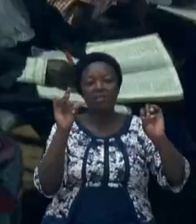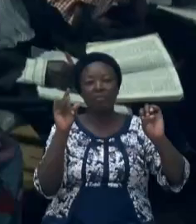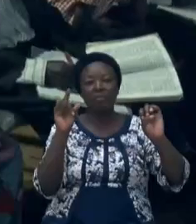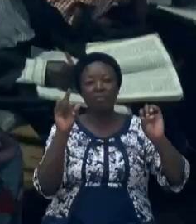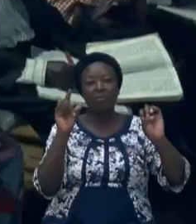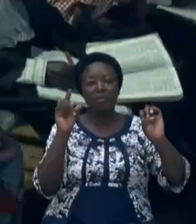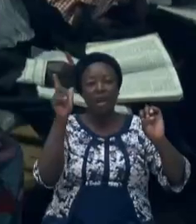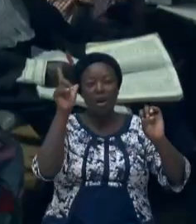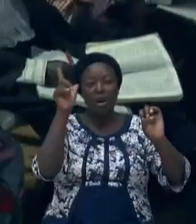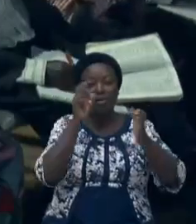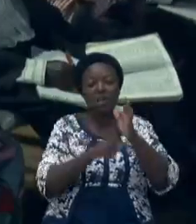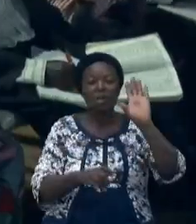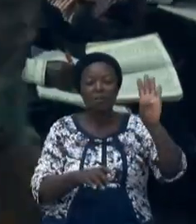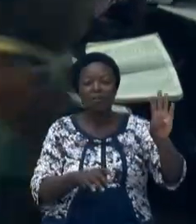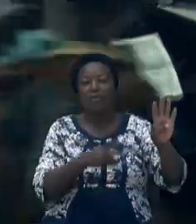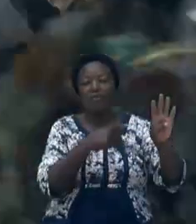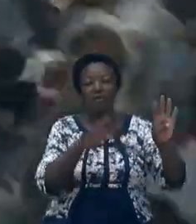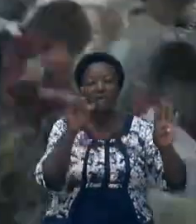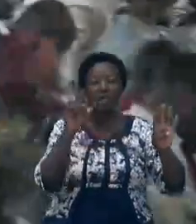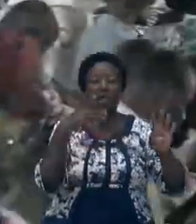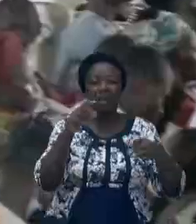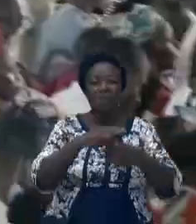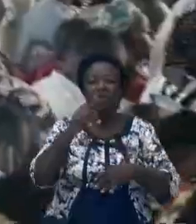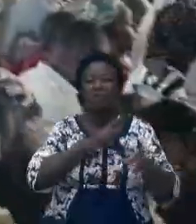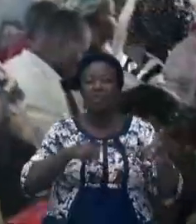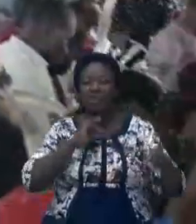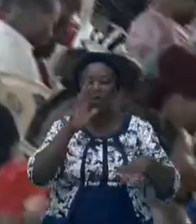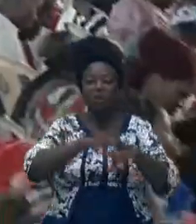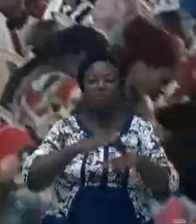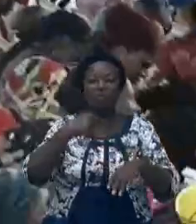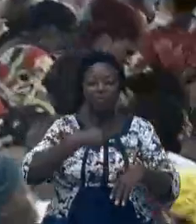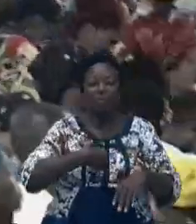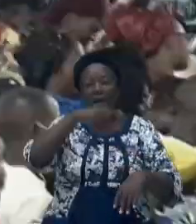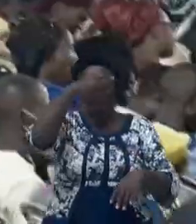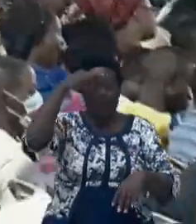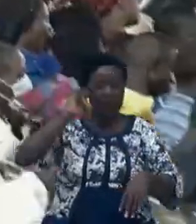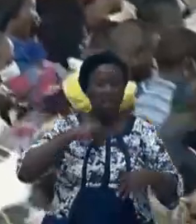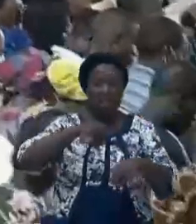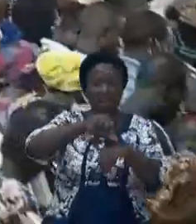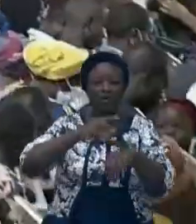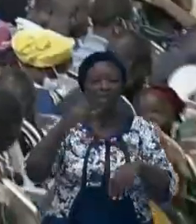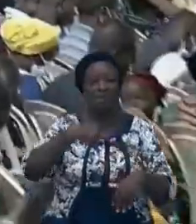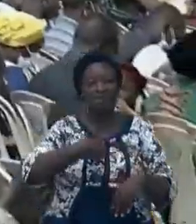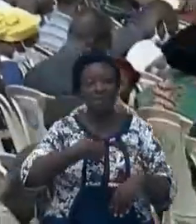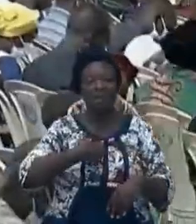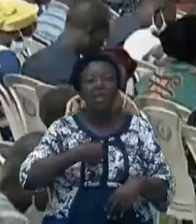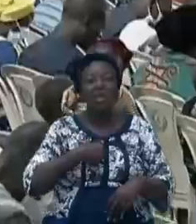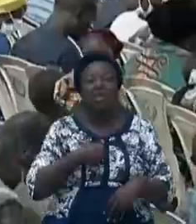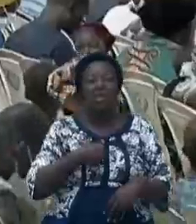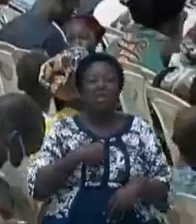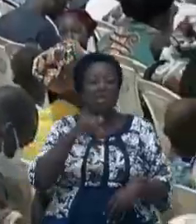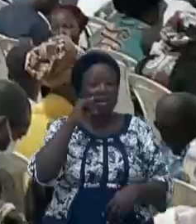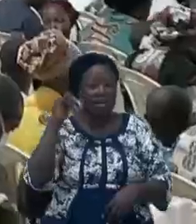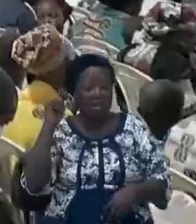8 luc 4 verset 18 l'esprit de 5,1 sur moi parce